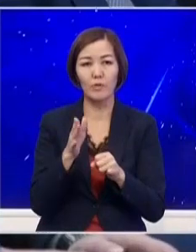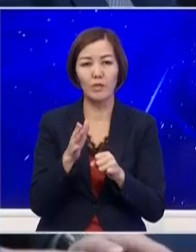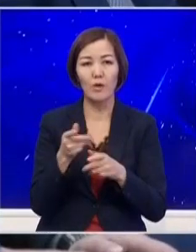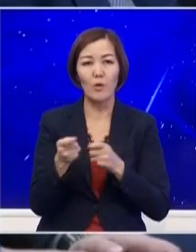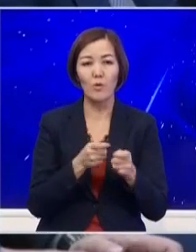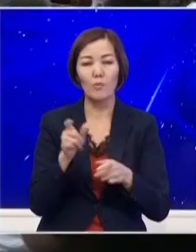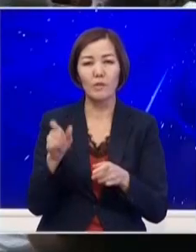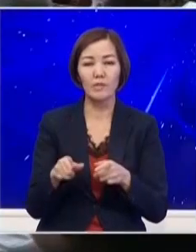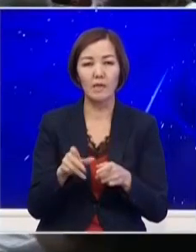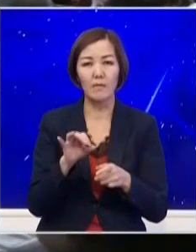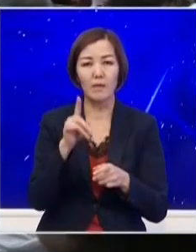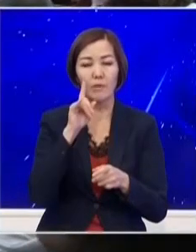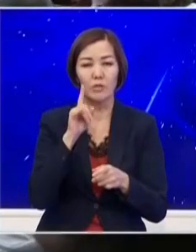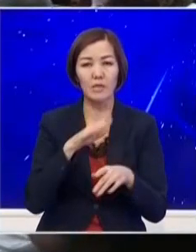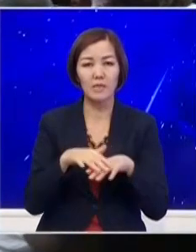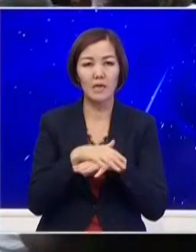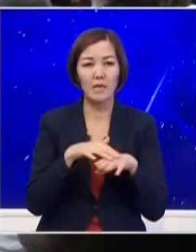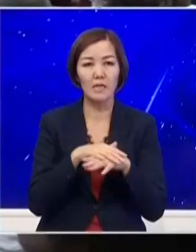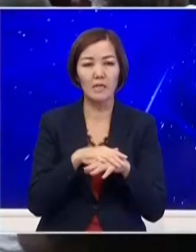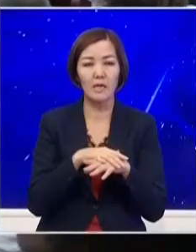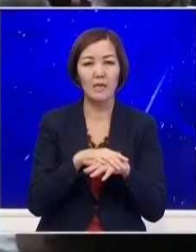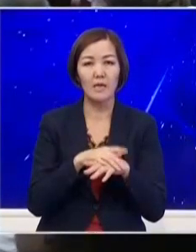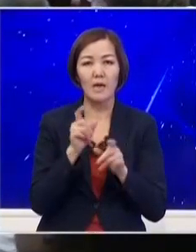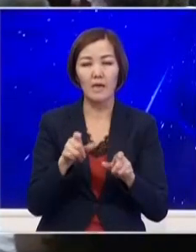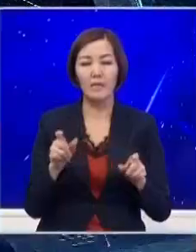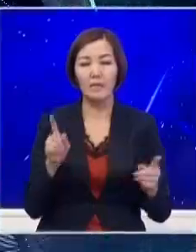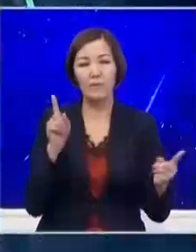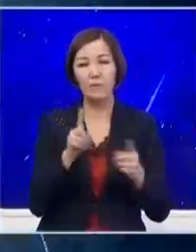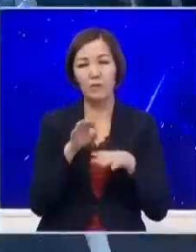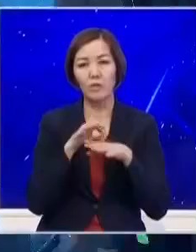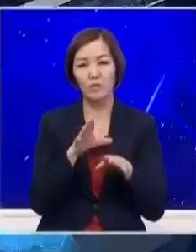облыс әкімі еңбекші қазақтықтарға жеке қабылдау өткізді.